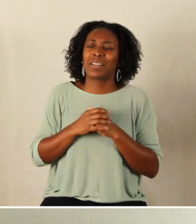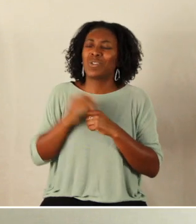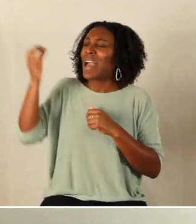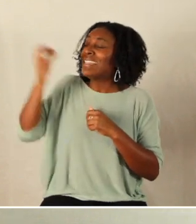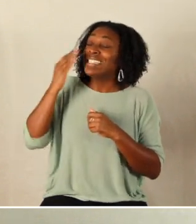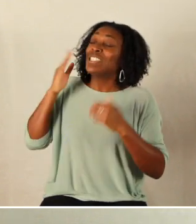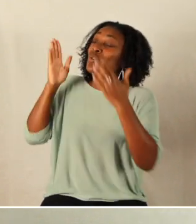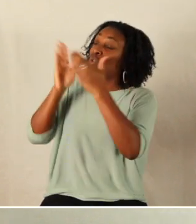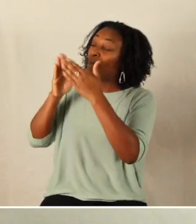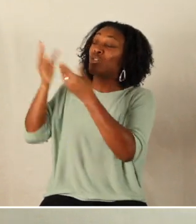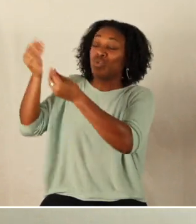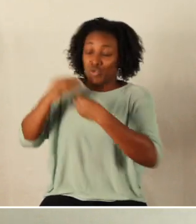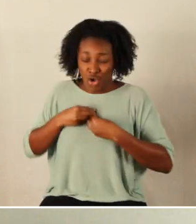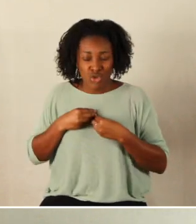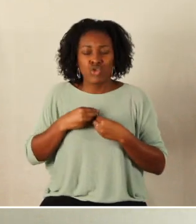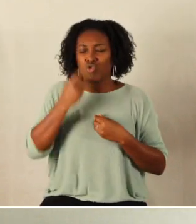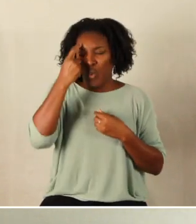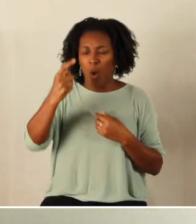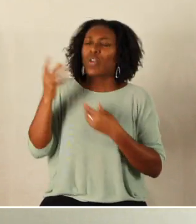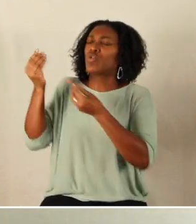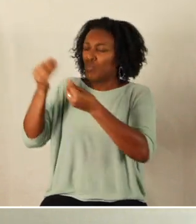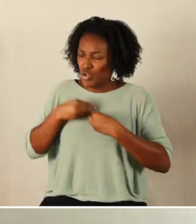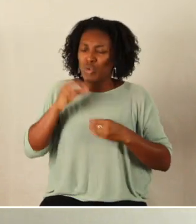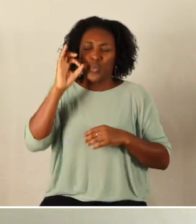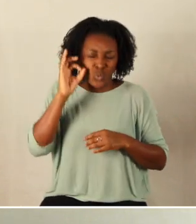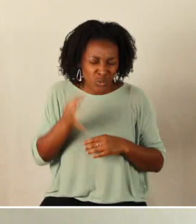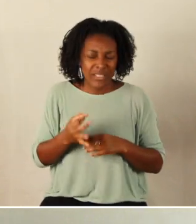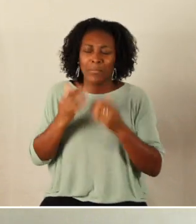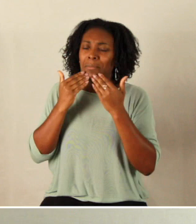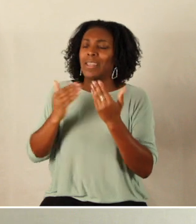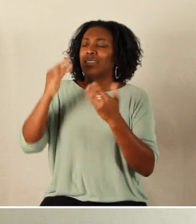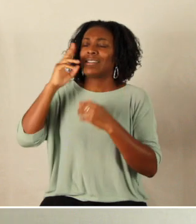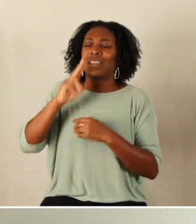reçoit. Et je crois, Seigneur, sur ta parole que je reçois ce matin. Merci, Seigneur.